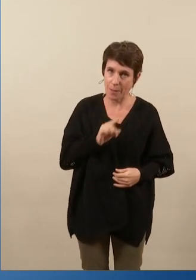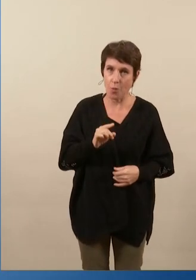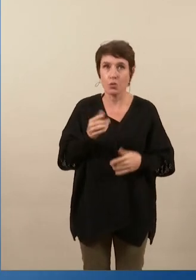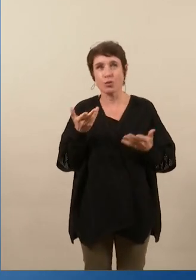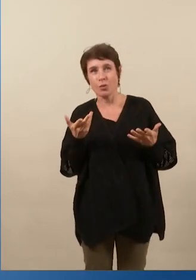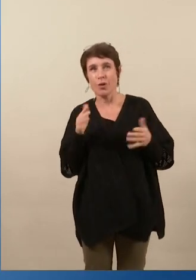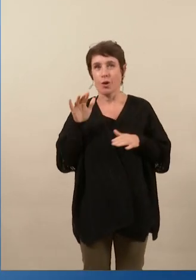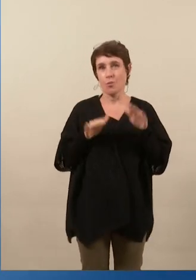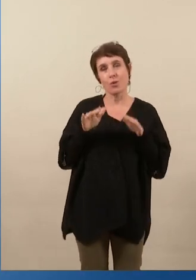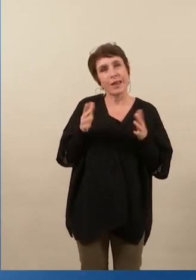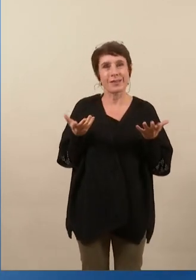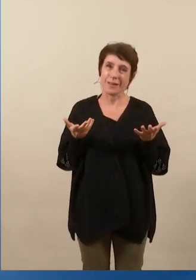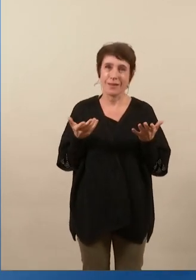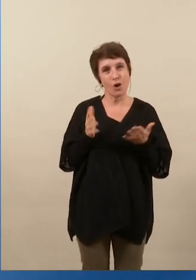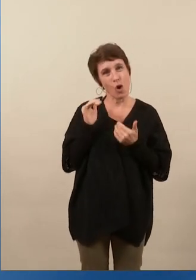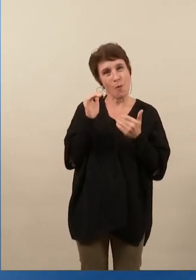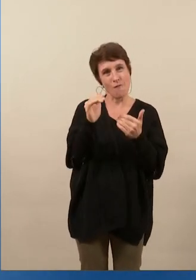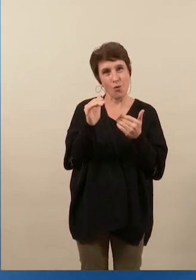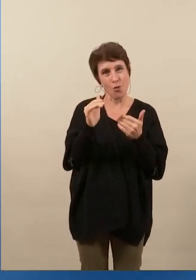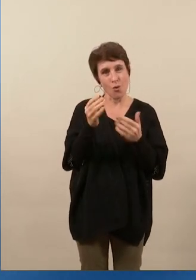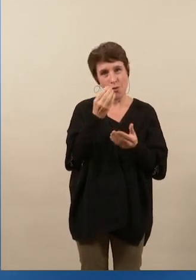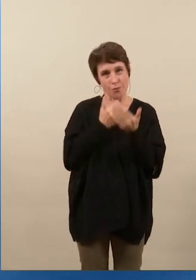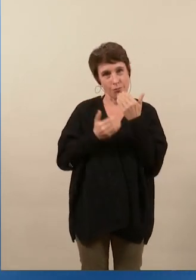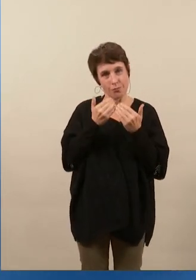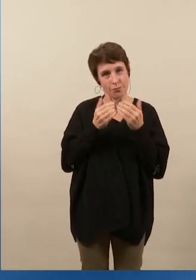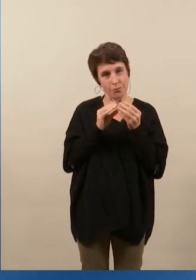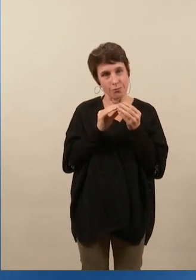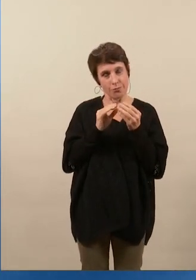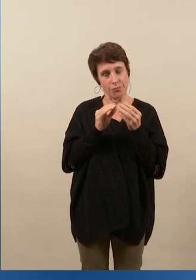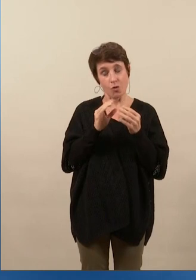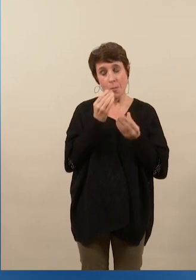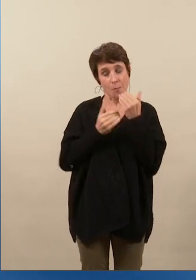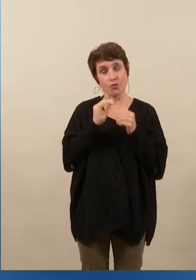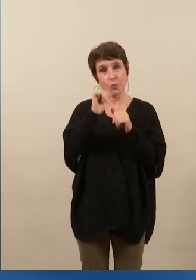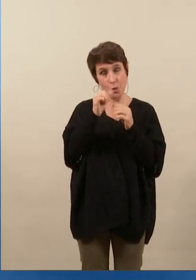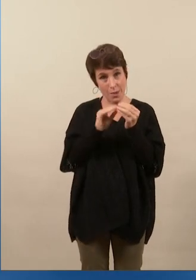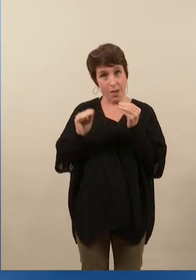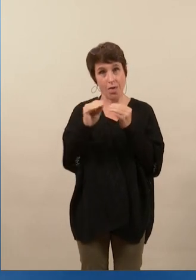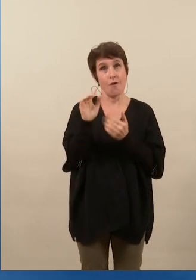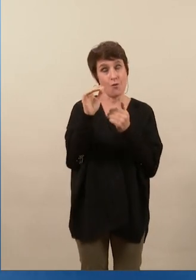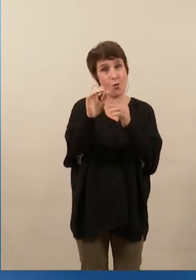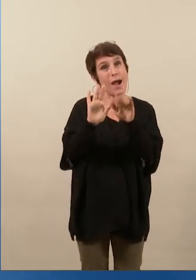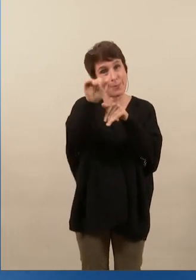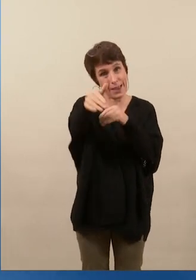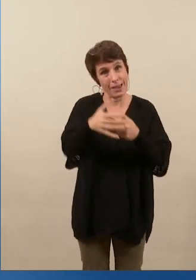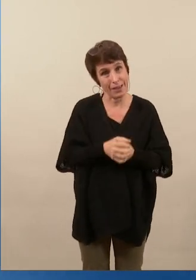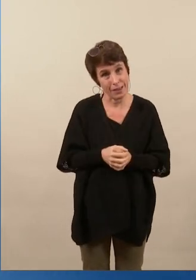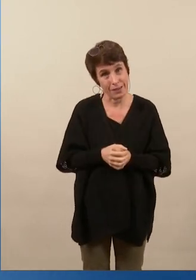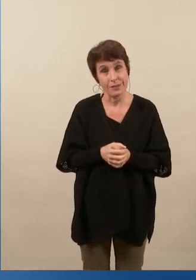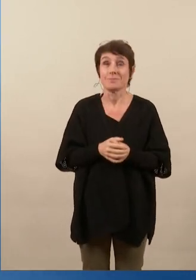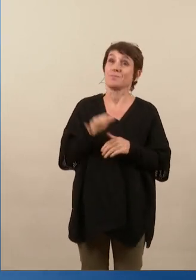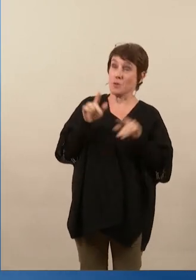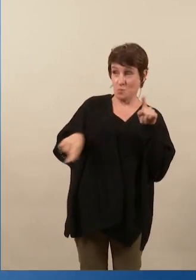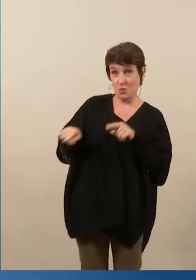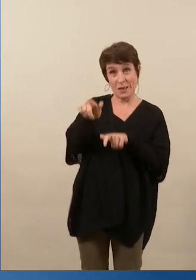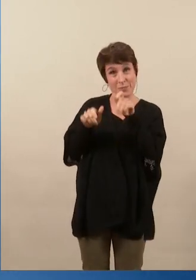que il serait raisonnable qu'on passe les qu'on fasse les vœux après le dîner vous risqueriez d'avoir des personnes motivées mais euh je rappelle